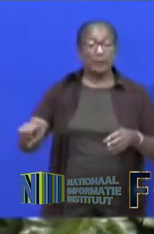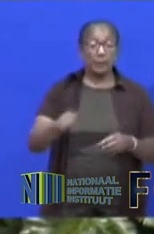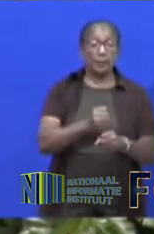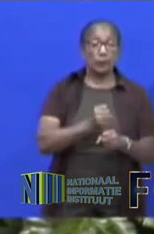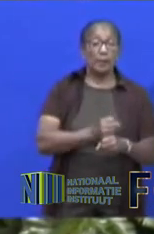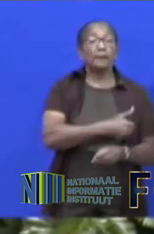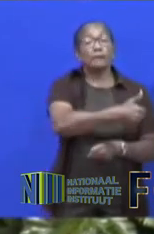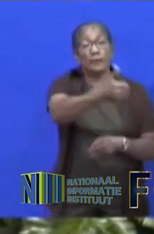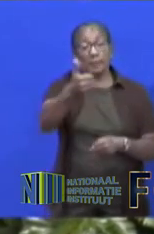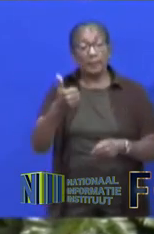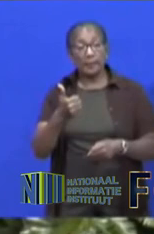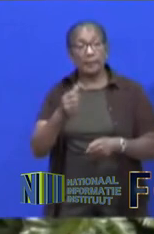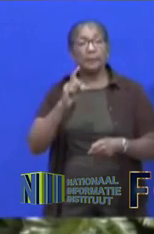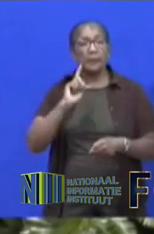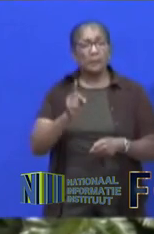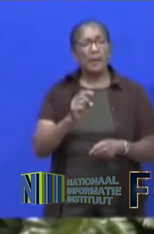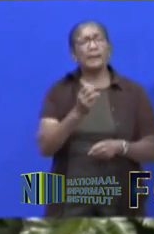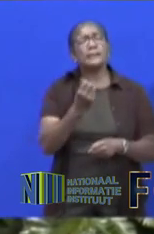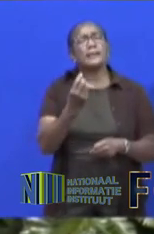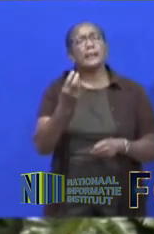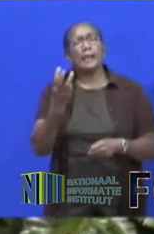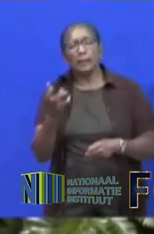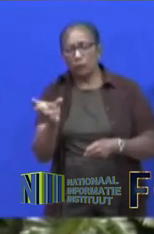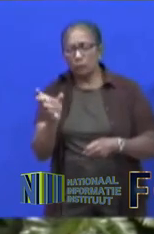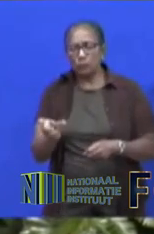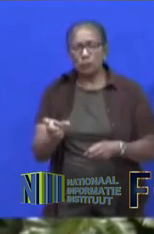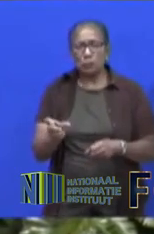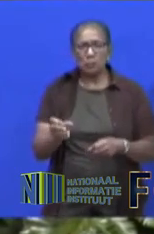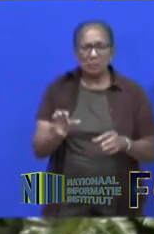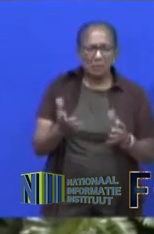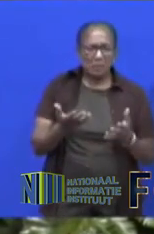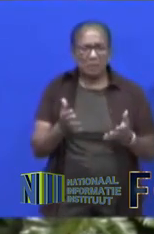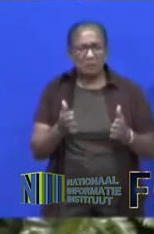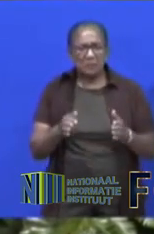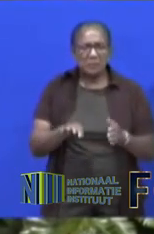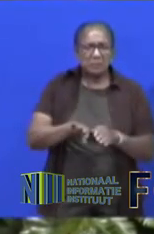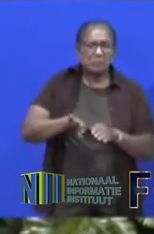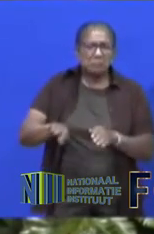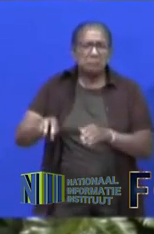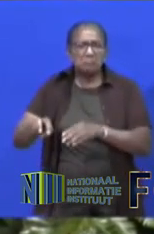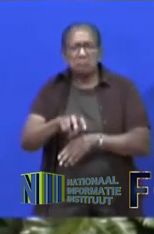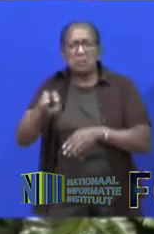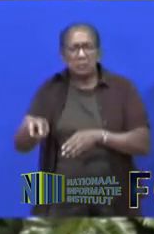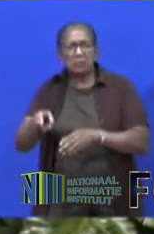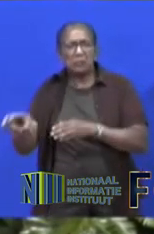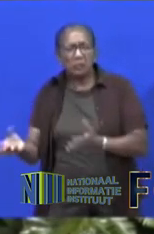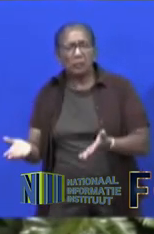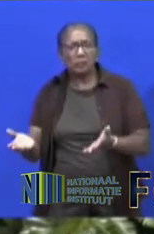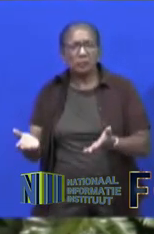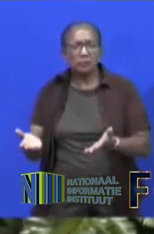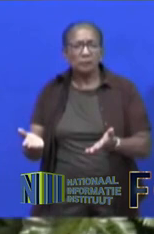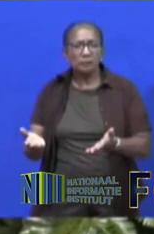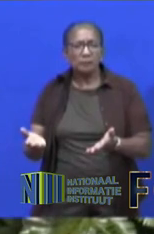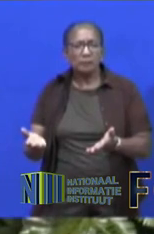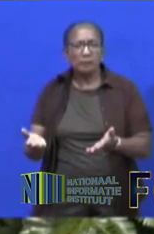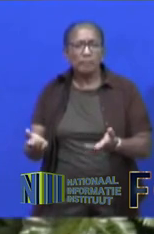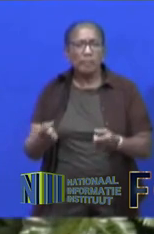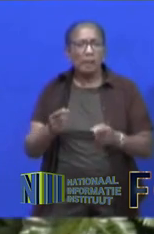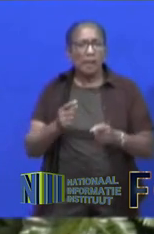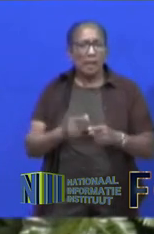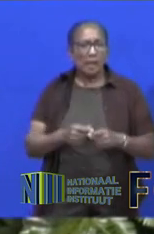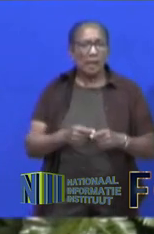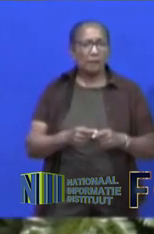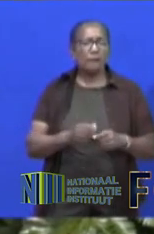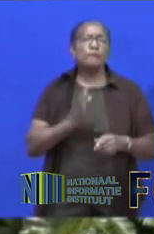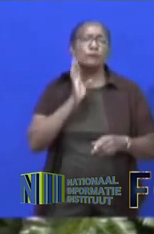allen, maar het zijn toch wel enkelingen die een beetje buiten de boot springen. En